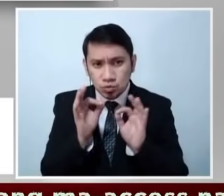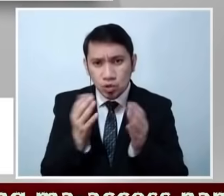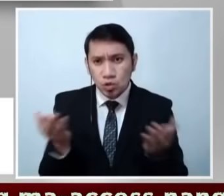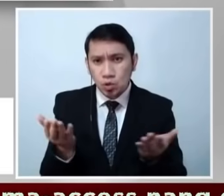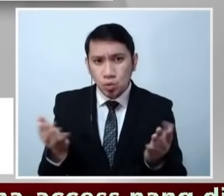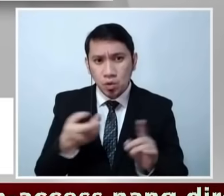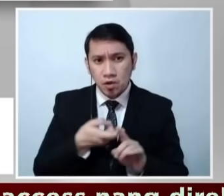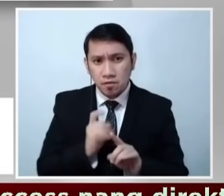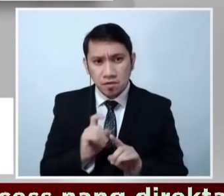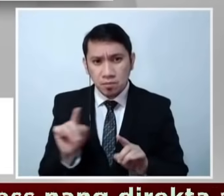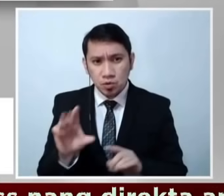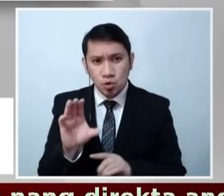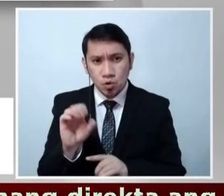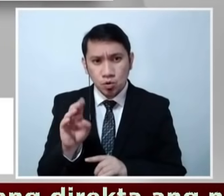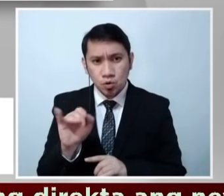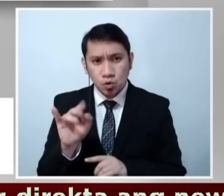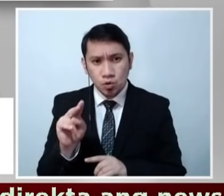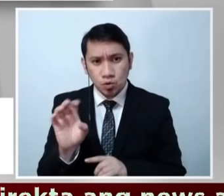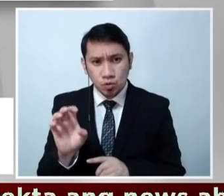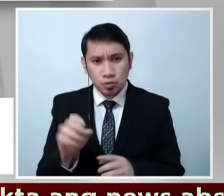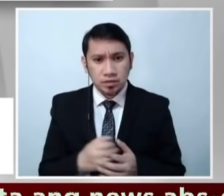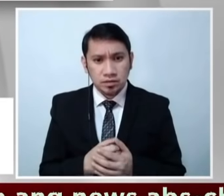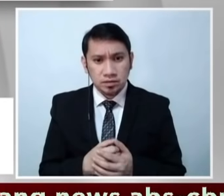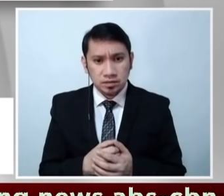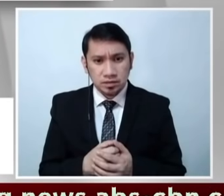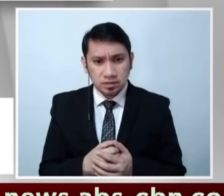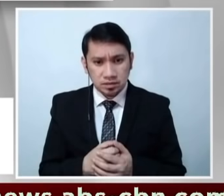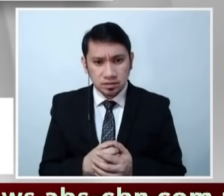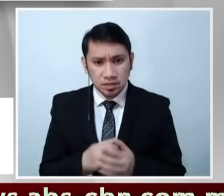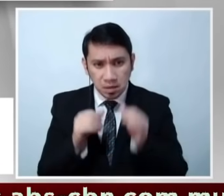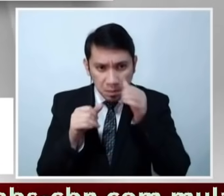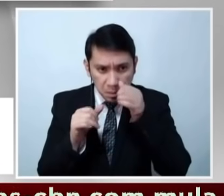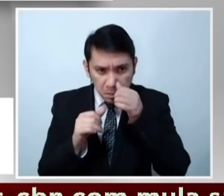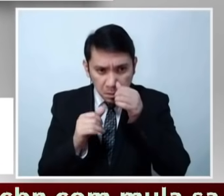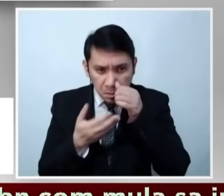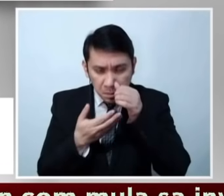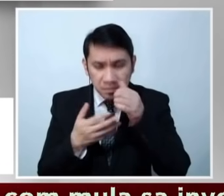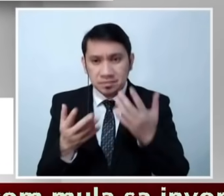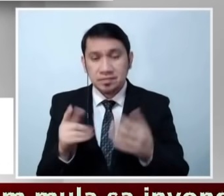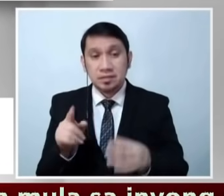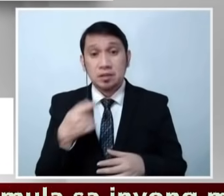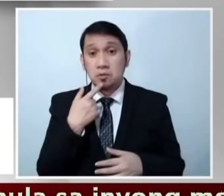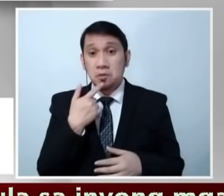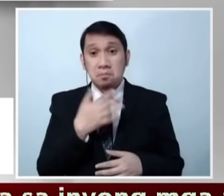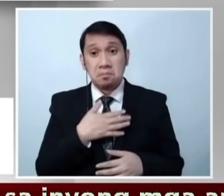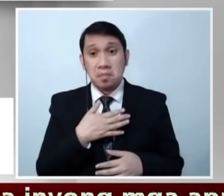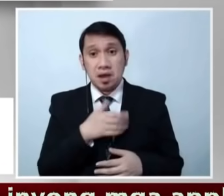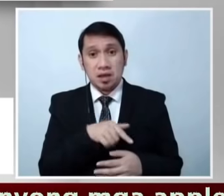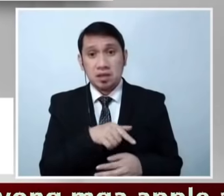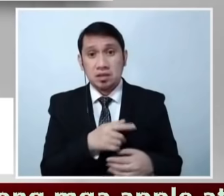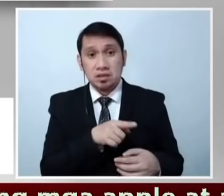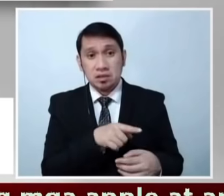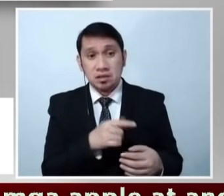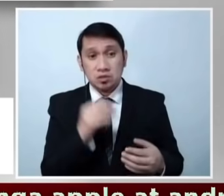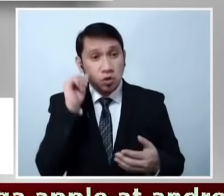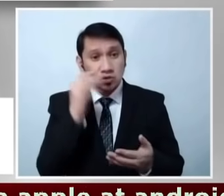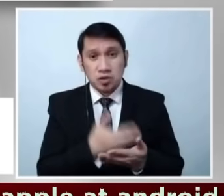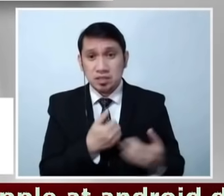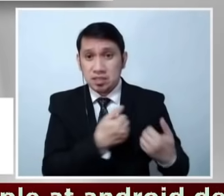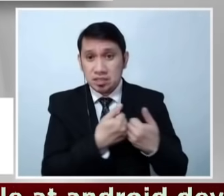My daughter is a struggling artist, but she pays for everything. I know the money in her account.